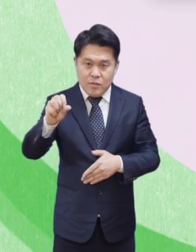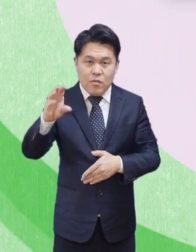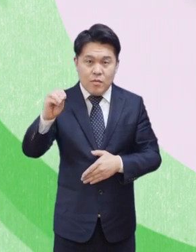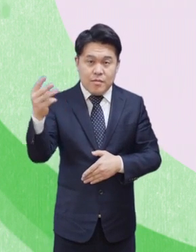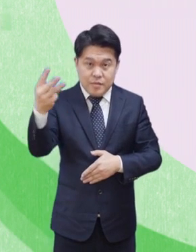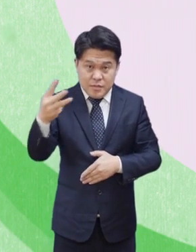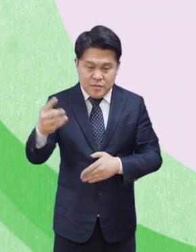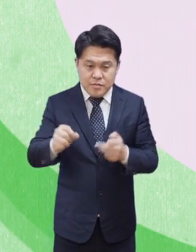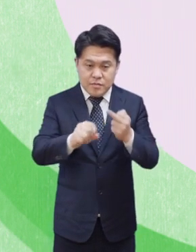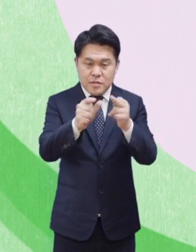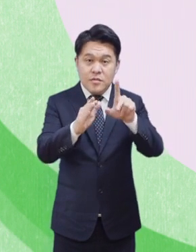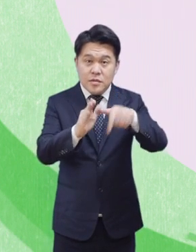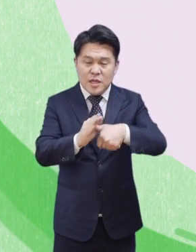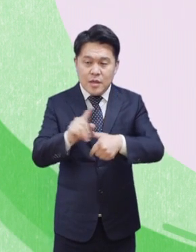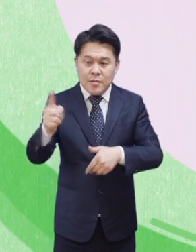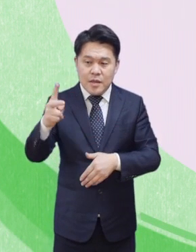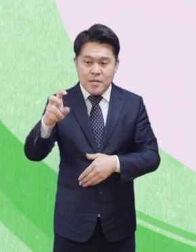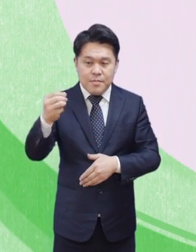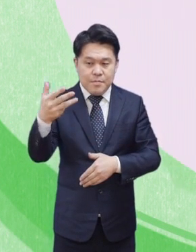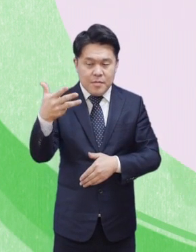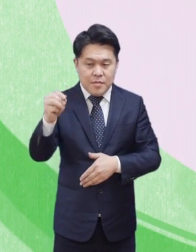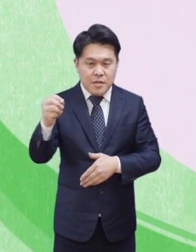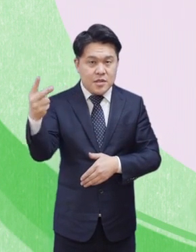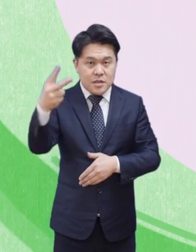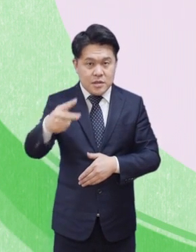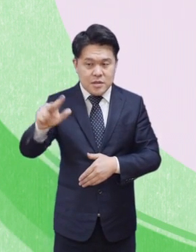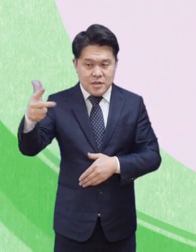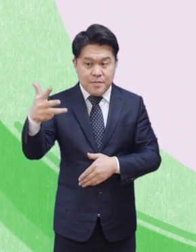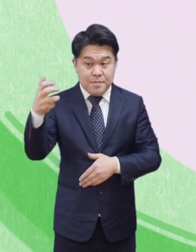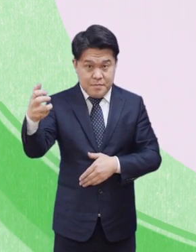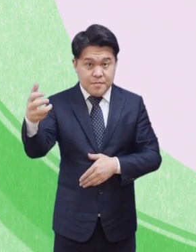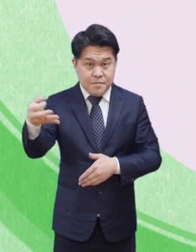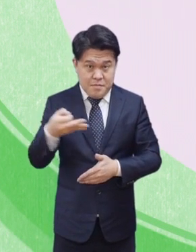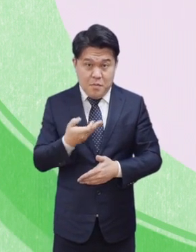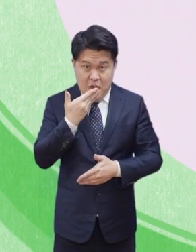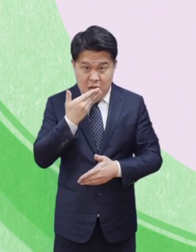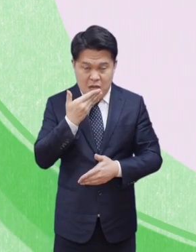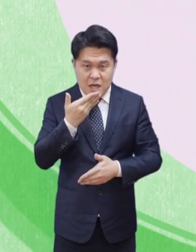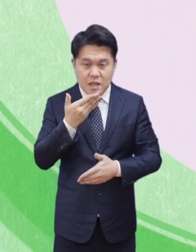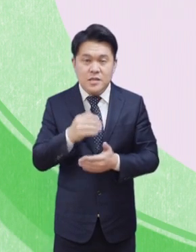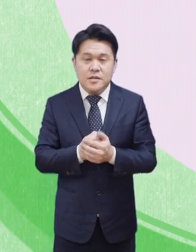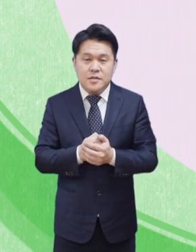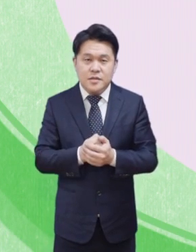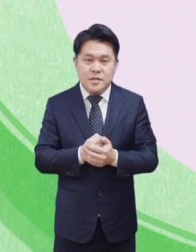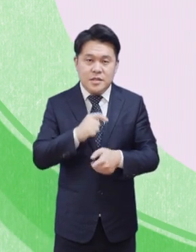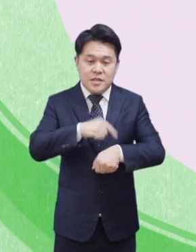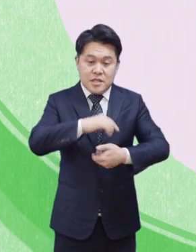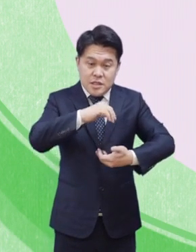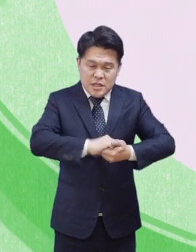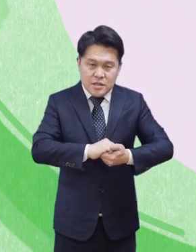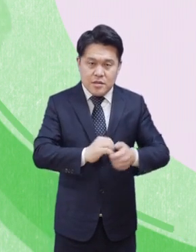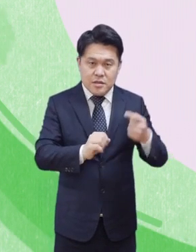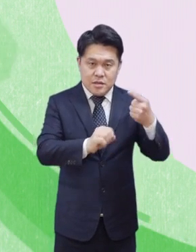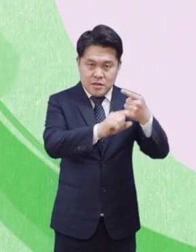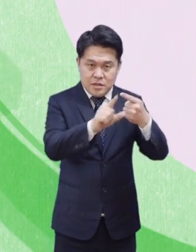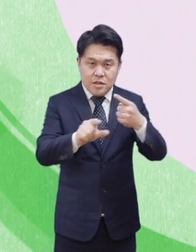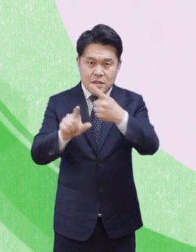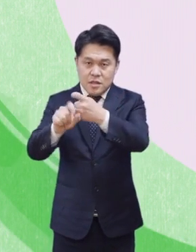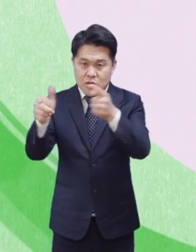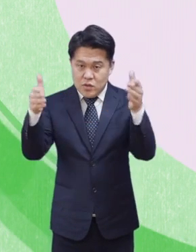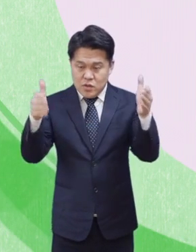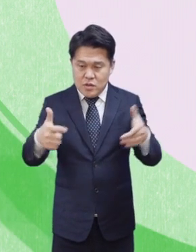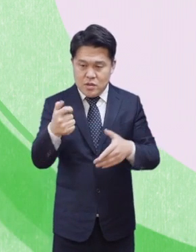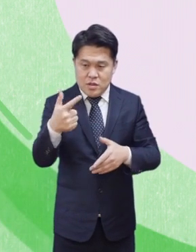원이며 12월에는 128만 2,780원입니다. 시간제는 1월에서